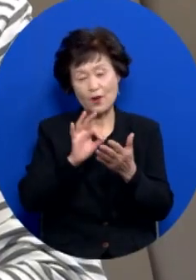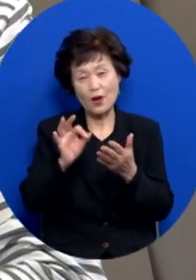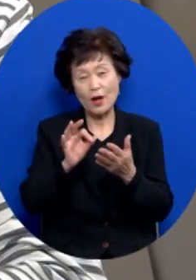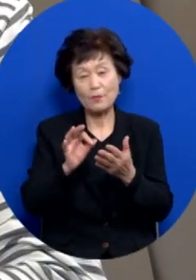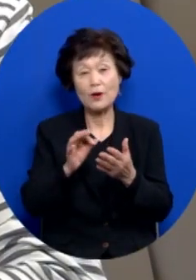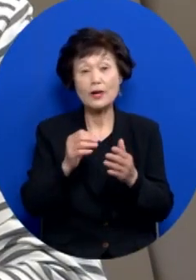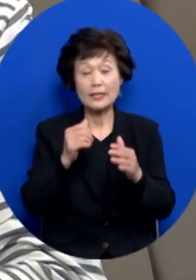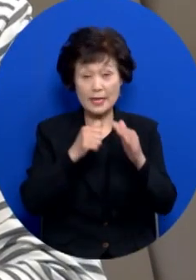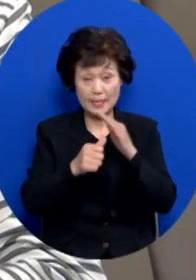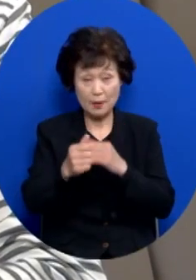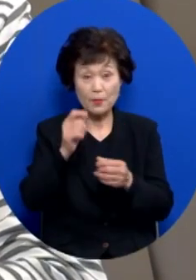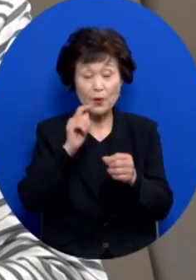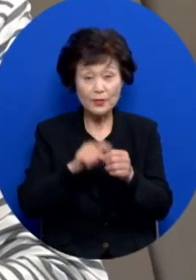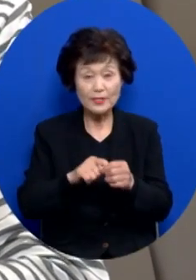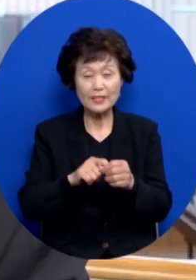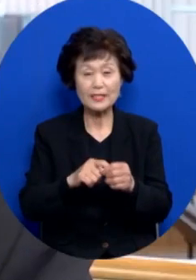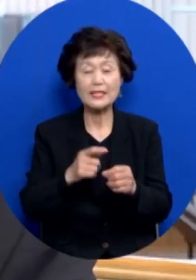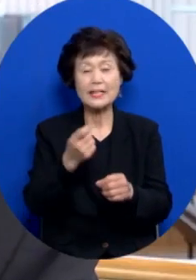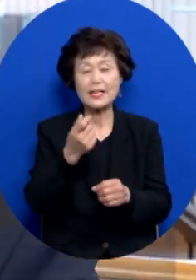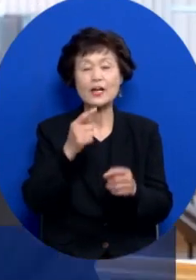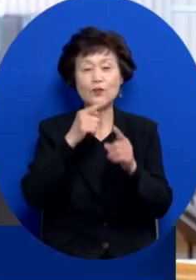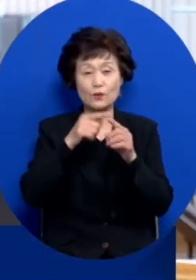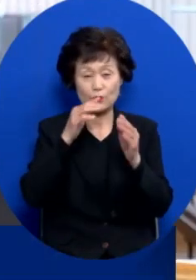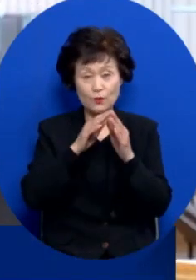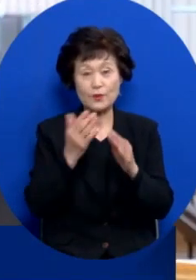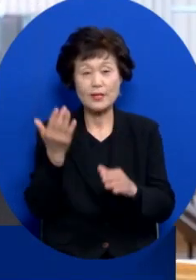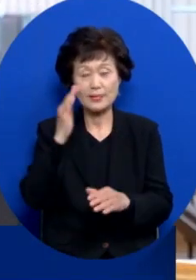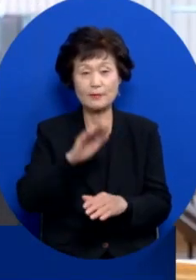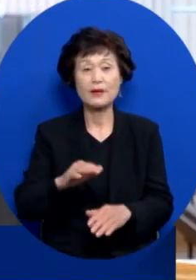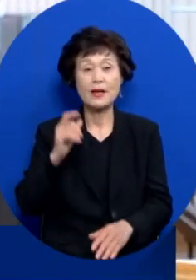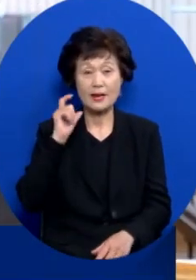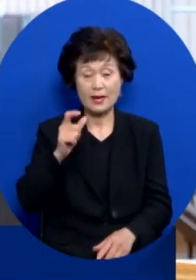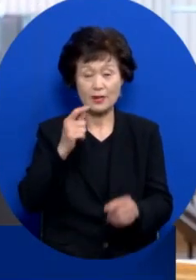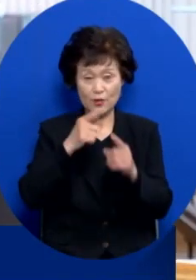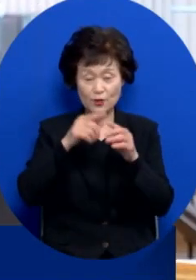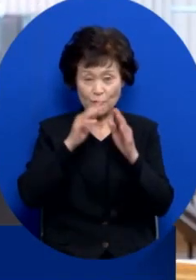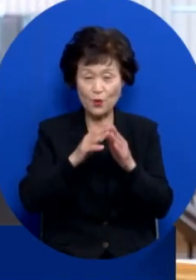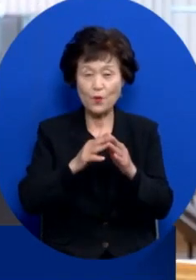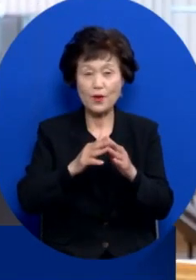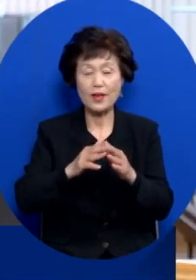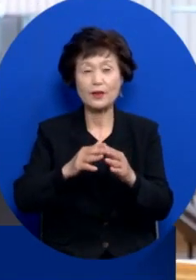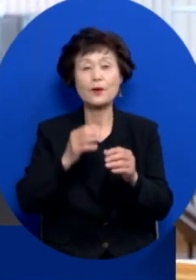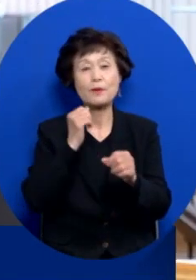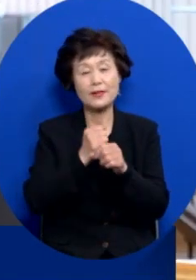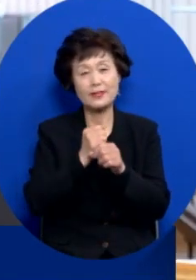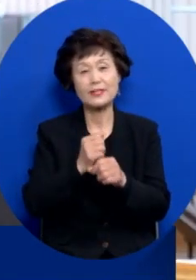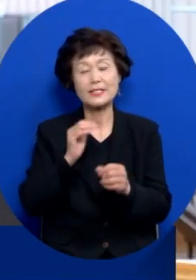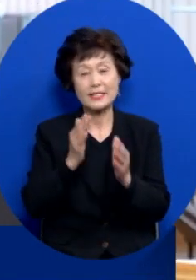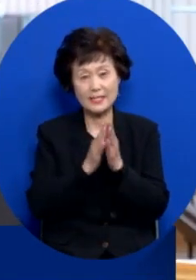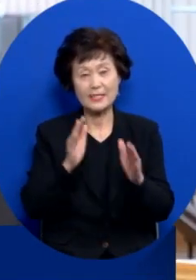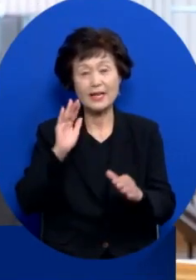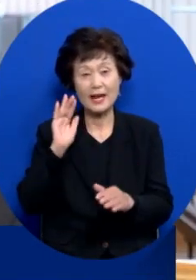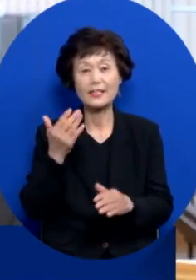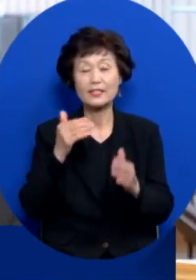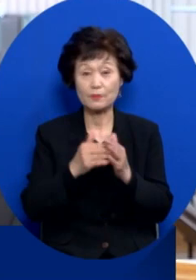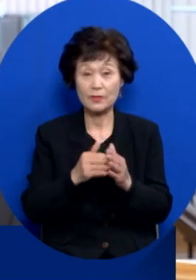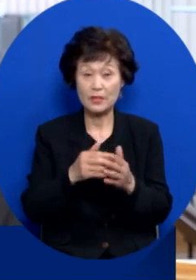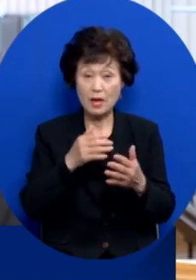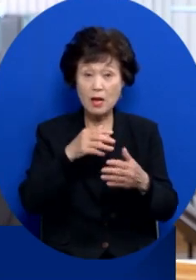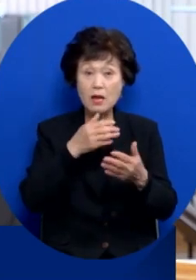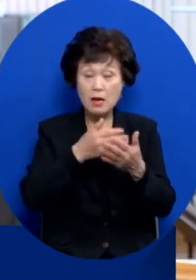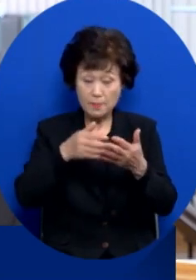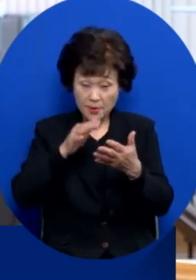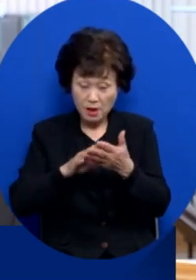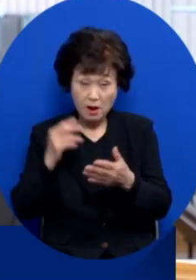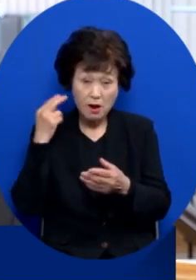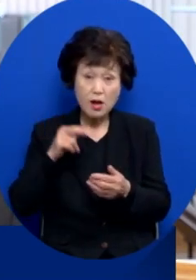강소형 교회로 부흥시켰습니다. 매뉴얼이 목회의 본질은 아니지만 목회의 본질을 담는